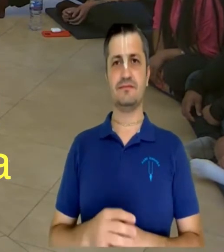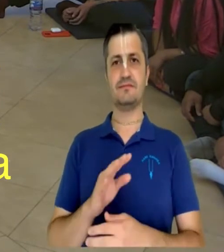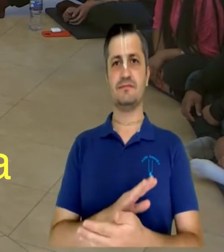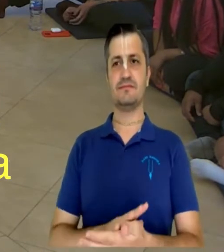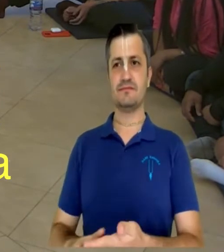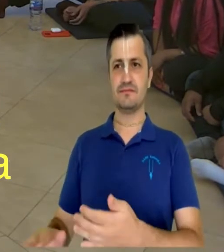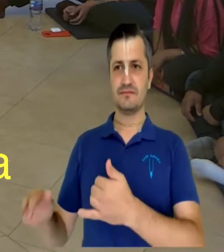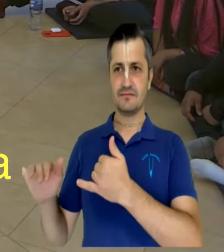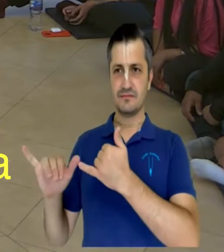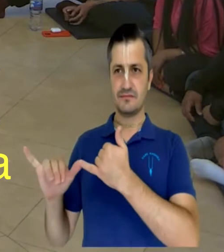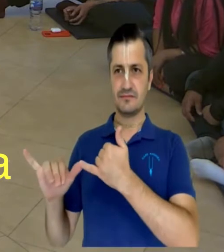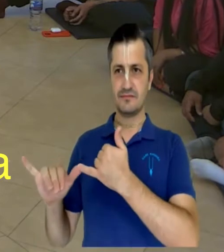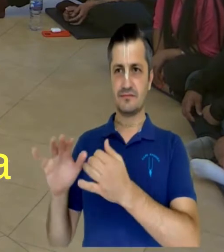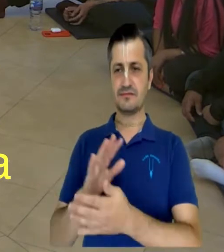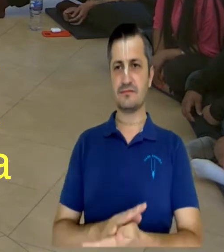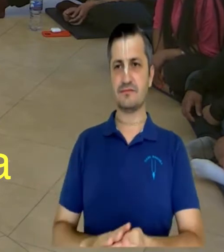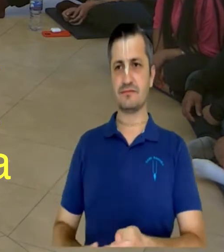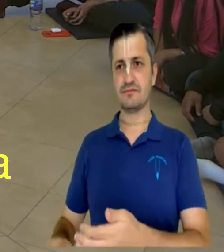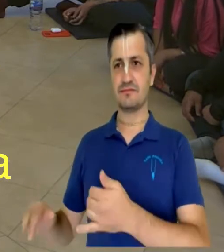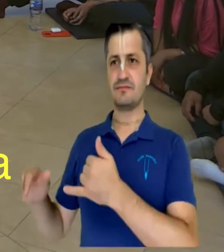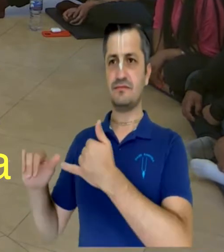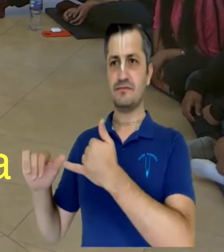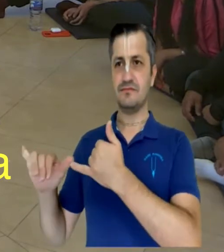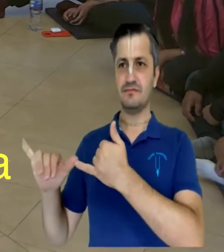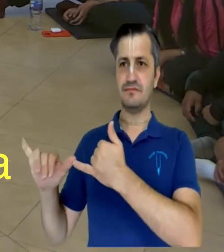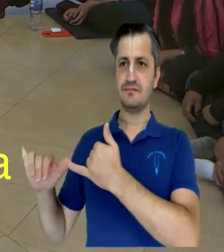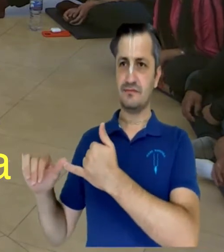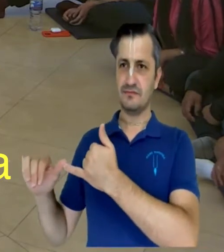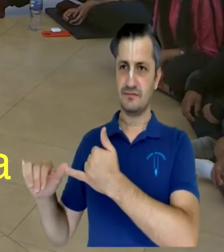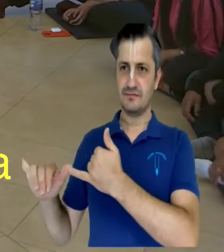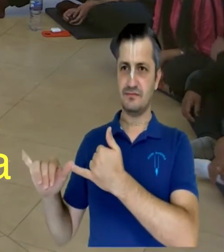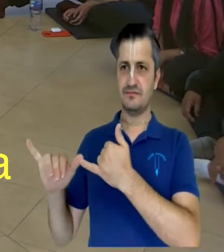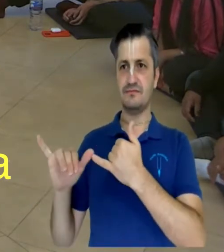Hare Krishna, Hare Krishna,